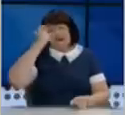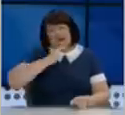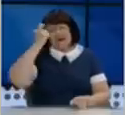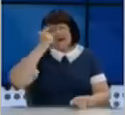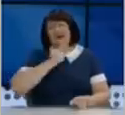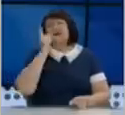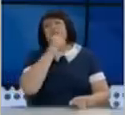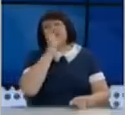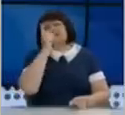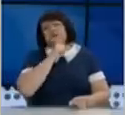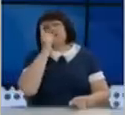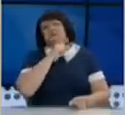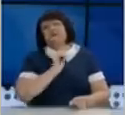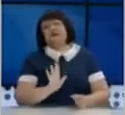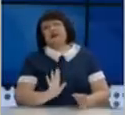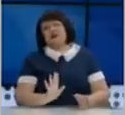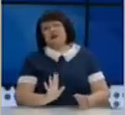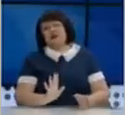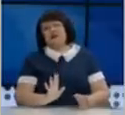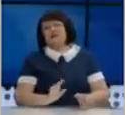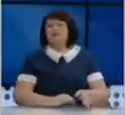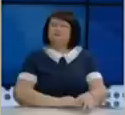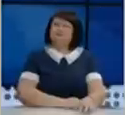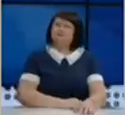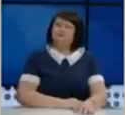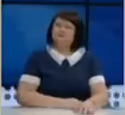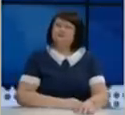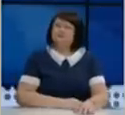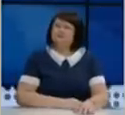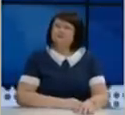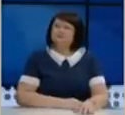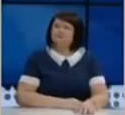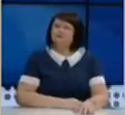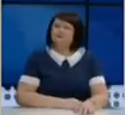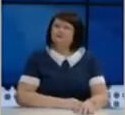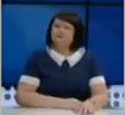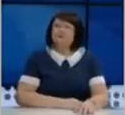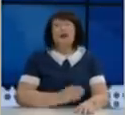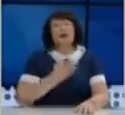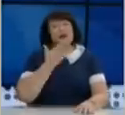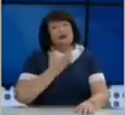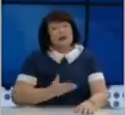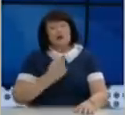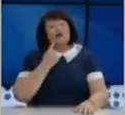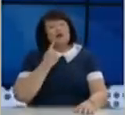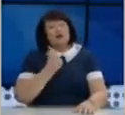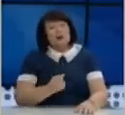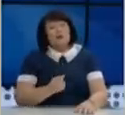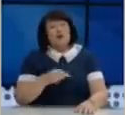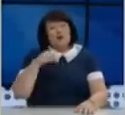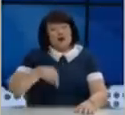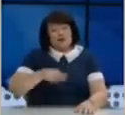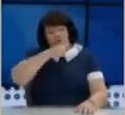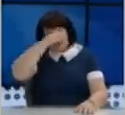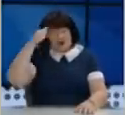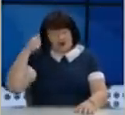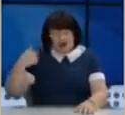κροκοδίλια δάκρυα πάνω από τα καμένα. Κλείνοντας, κυρίες και κύριοι συνάδελφοι, το φετινό